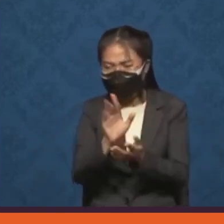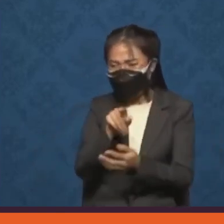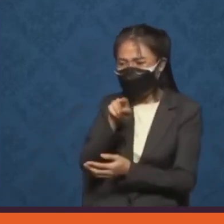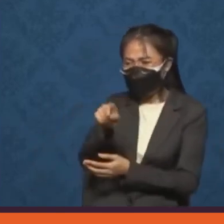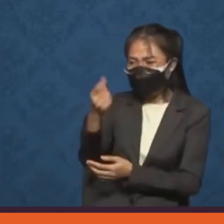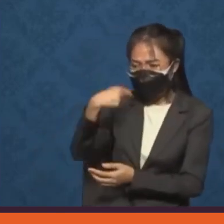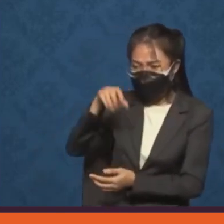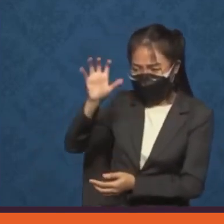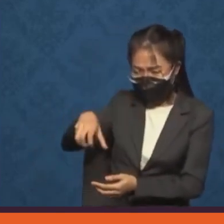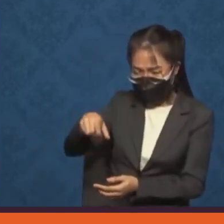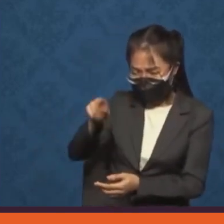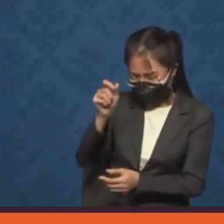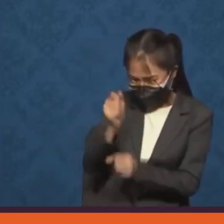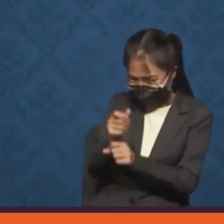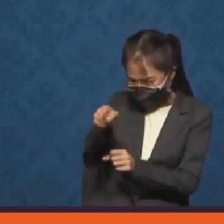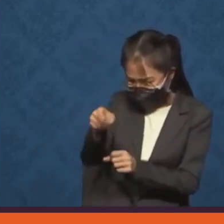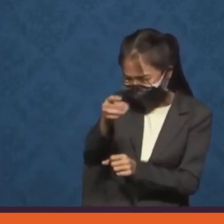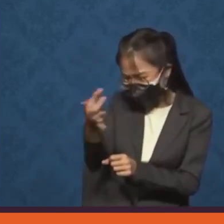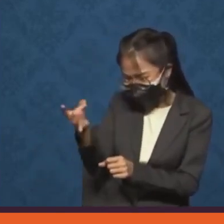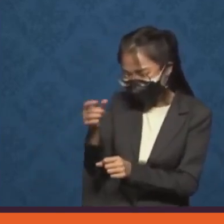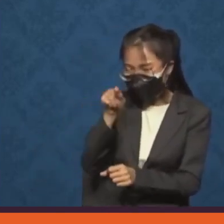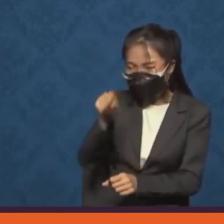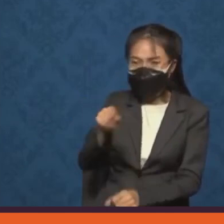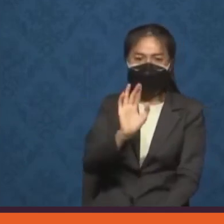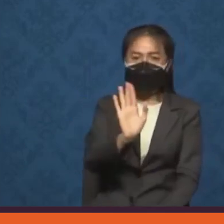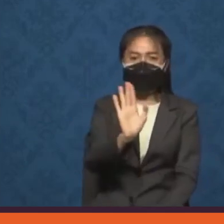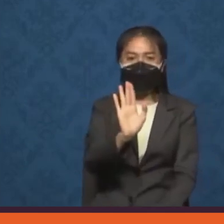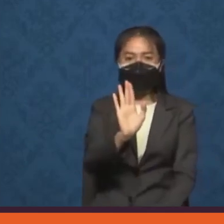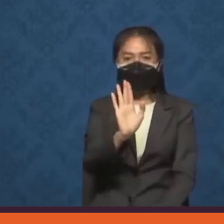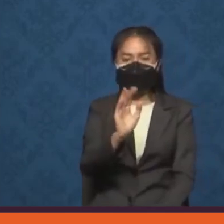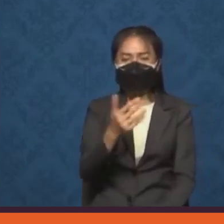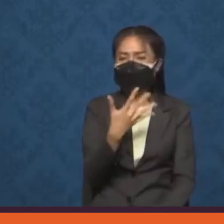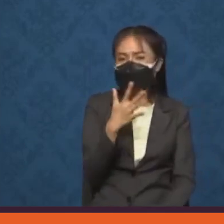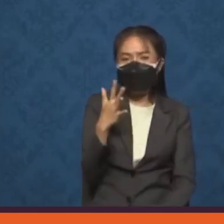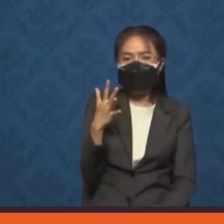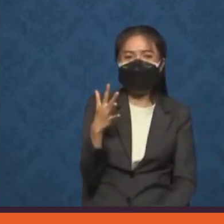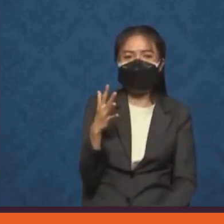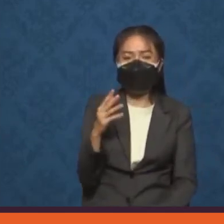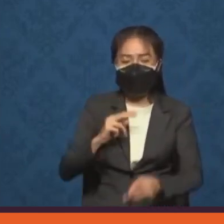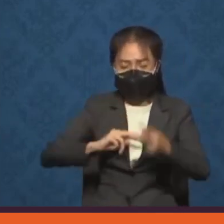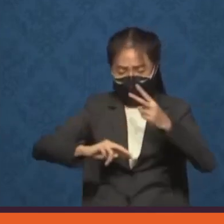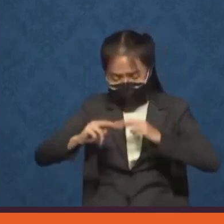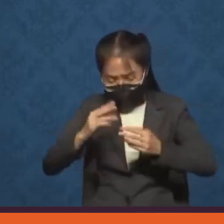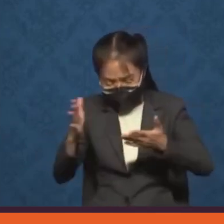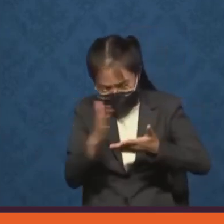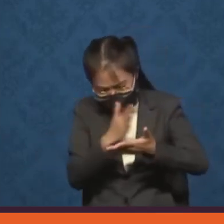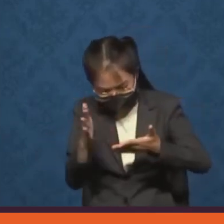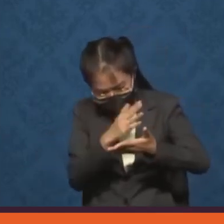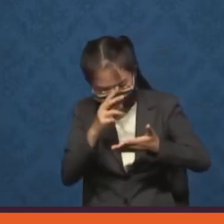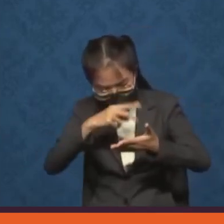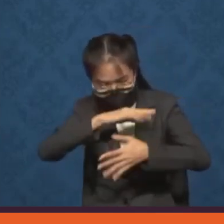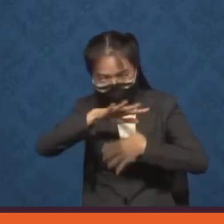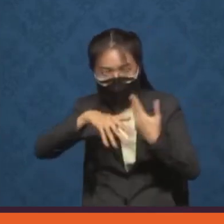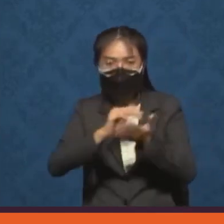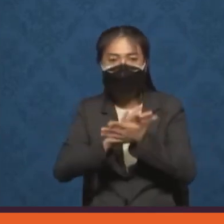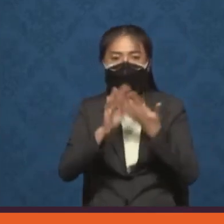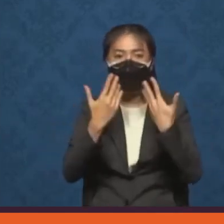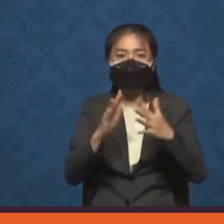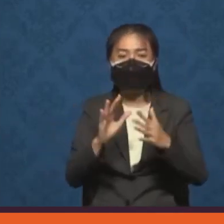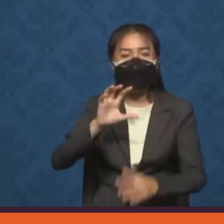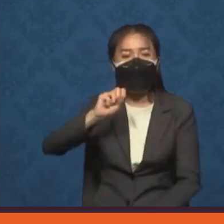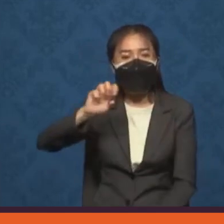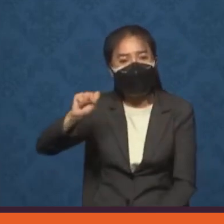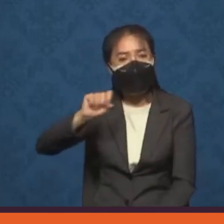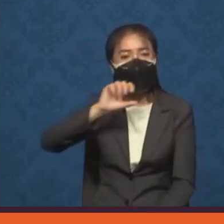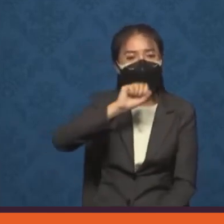ให้ตัดสินคดีได้ไม่มีเลยผมบอกเลยครับว่าอ่านทั้งหมดแล้วไม่มีตรงไหนบอกเลยครับว่าจะให้สสส